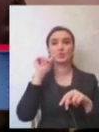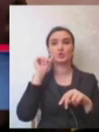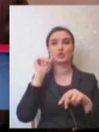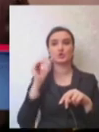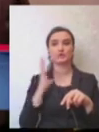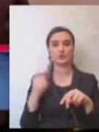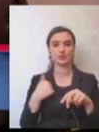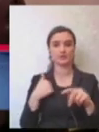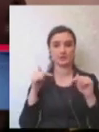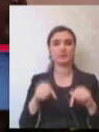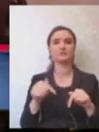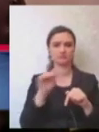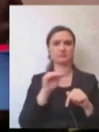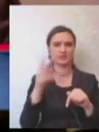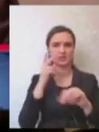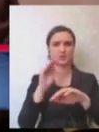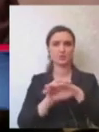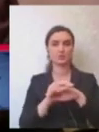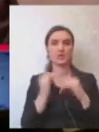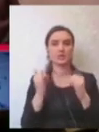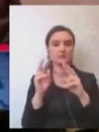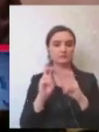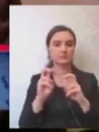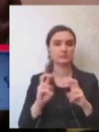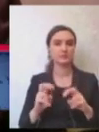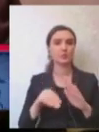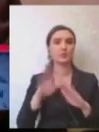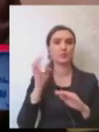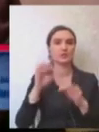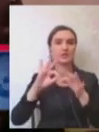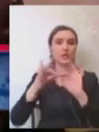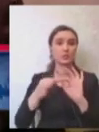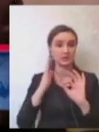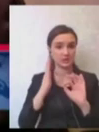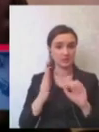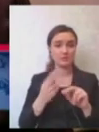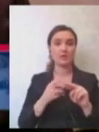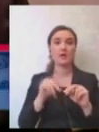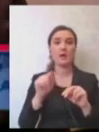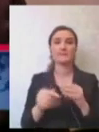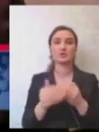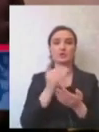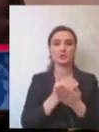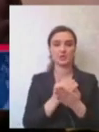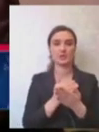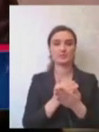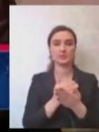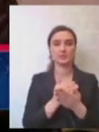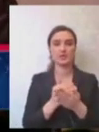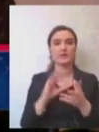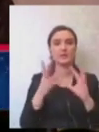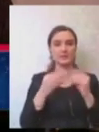მაშინ დადასტურდა. ახლა გაფართოებული კვლევები ჩატარდება ამ კვლევების შედეგებს და სუბიექტურ ობიექტურ მონაცემების